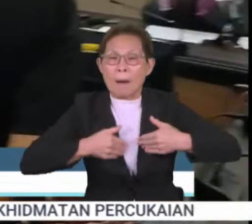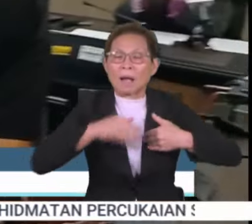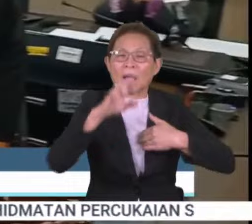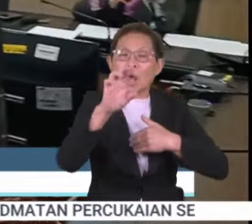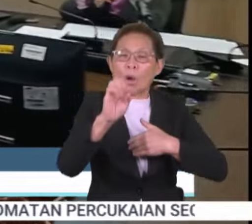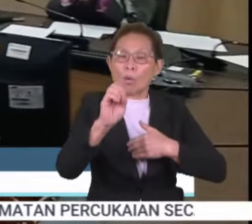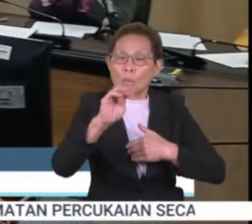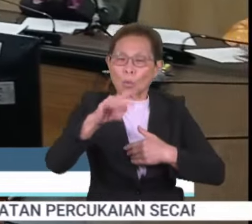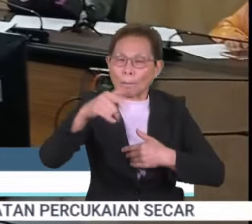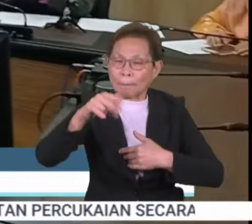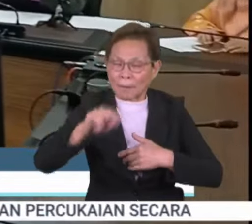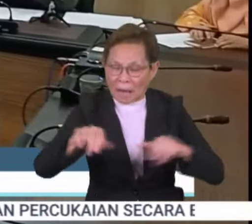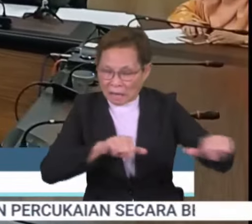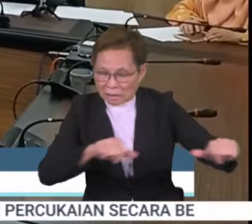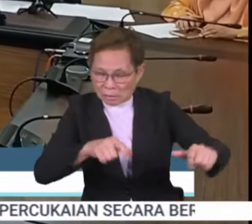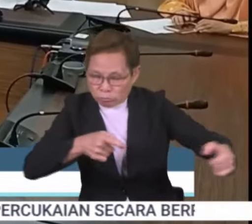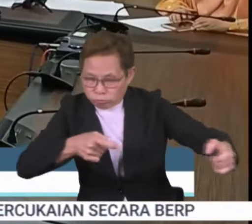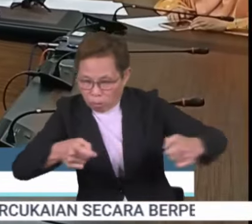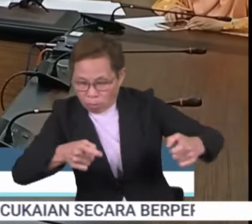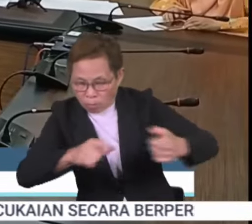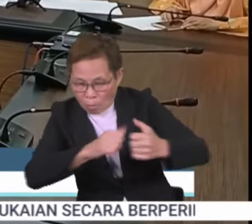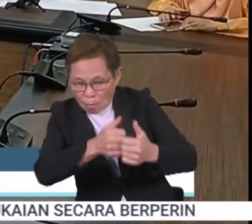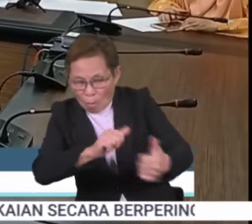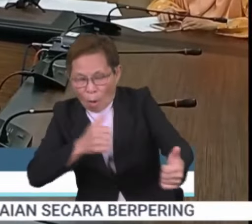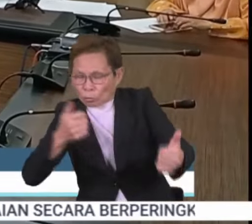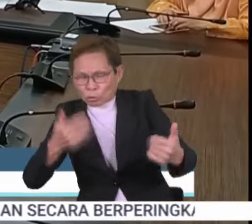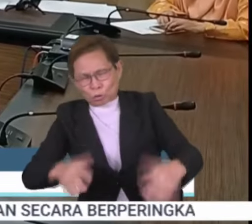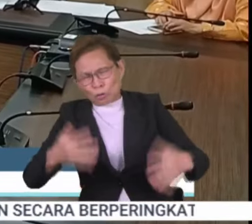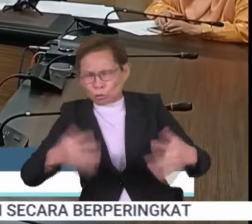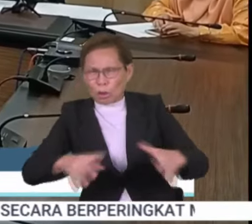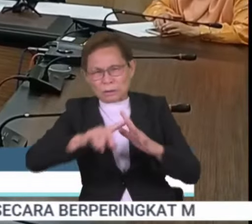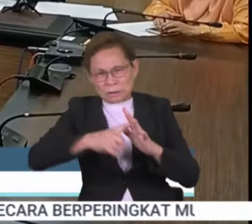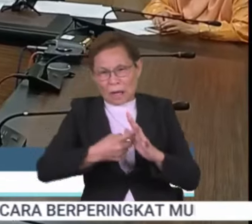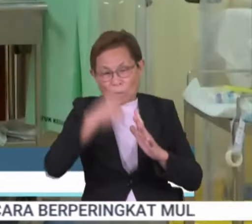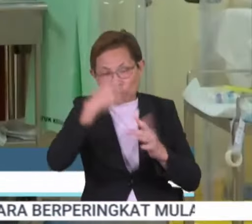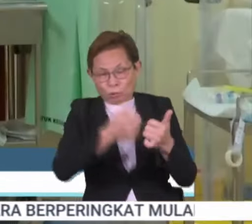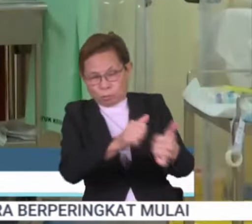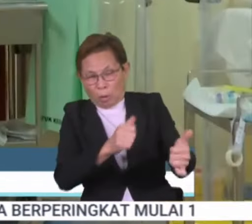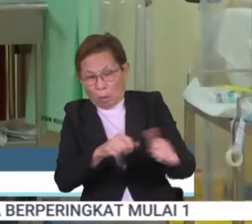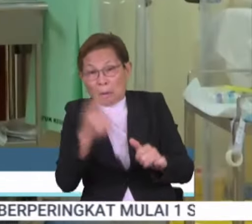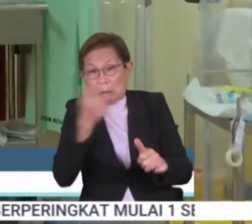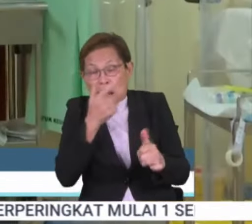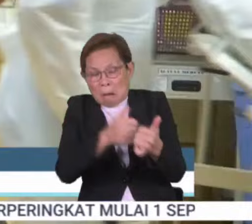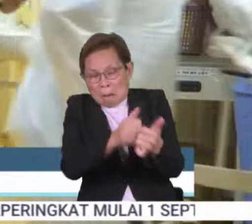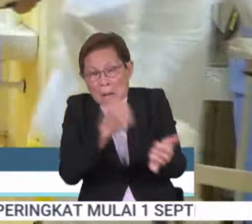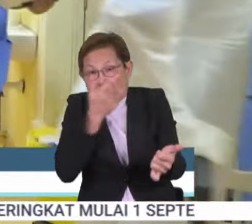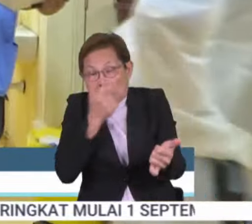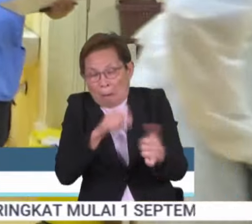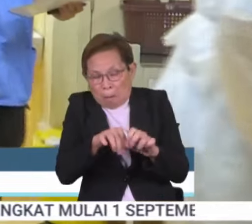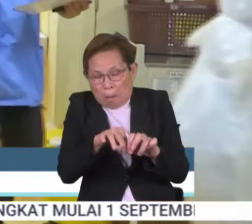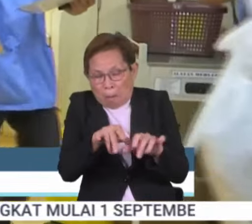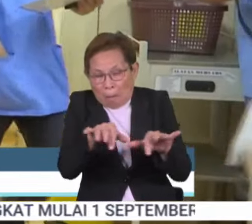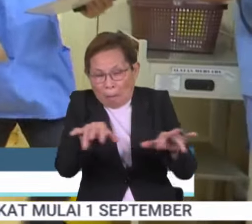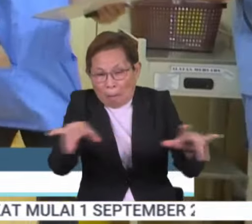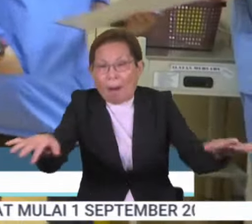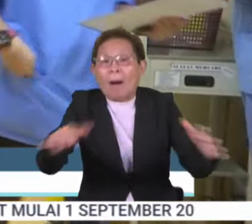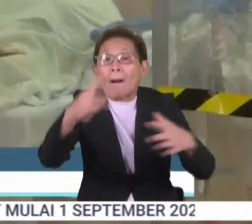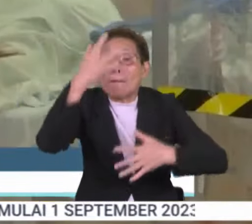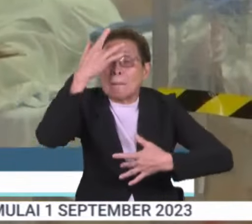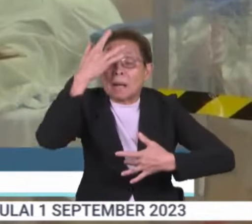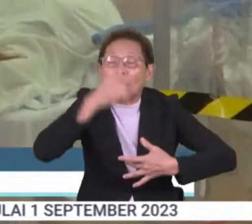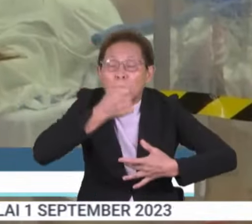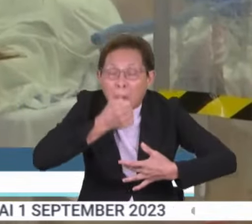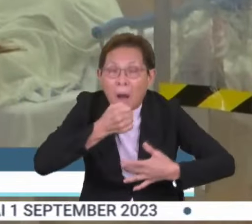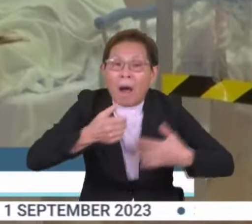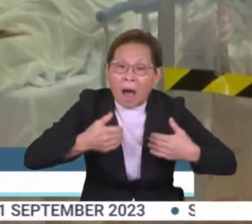Rumpin activity pengawalan dan pencegahan telah dilaksana bagi mengelak penyebaran penyakit berkenaan ini termasuk